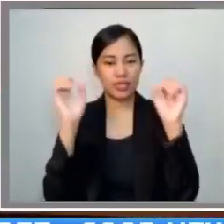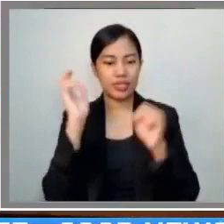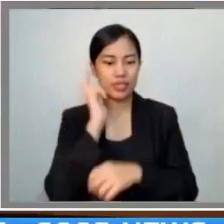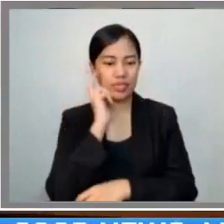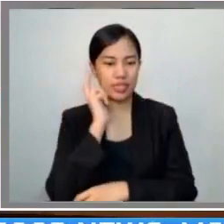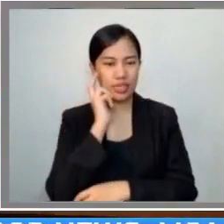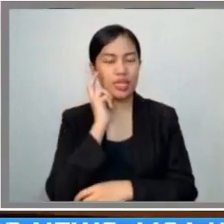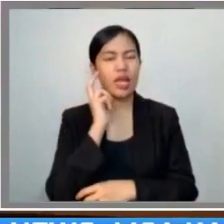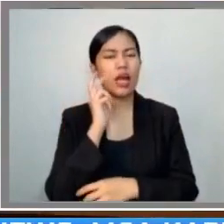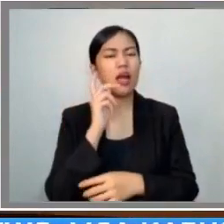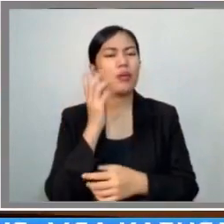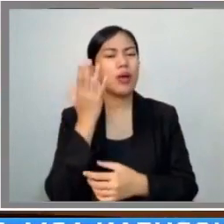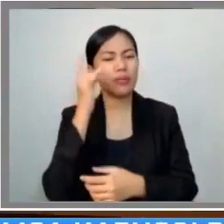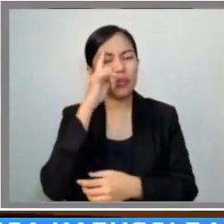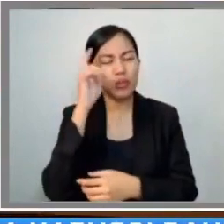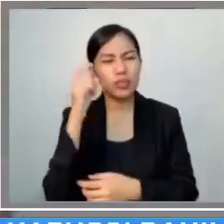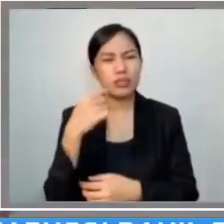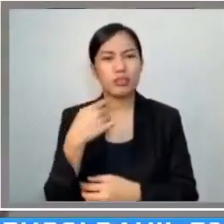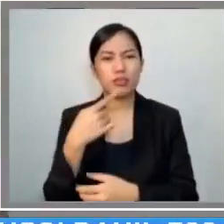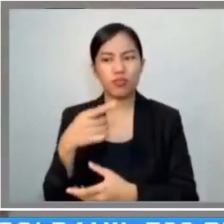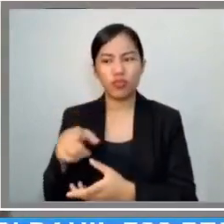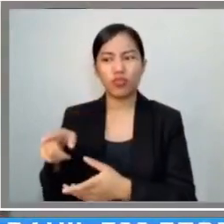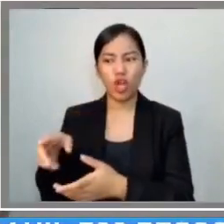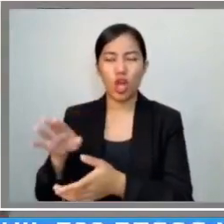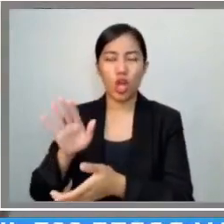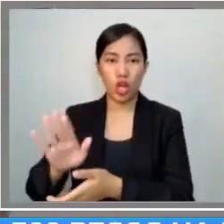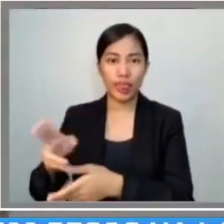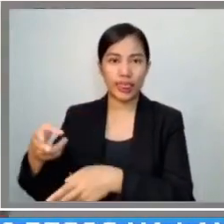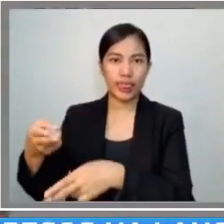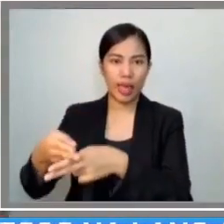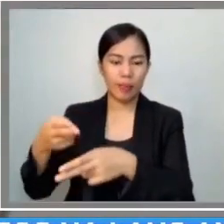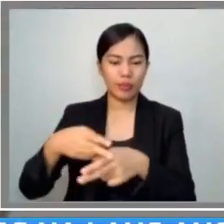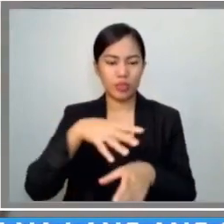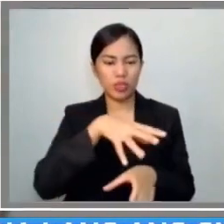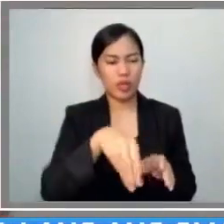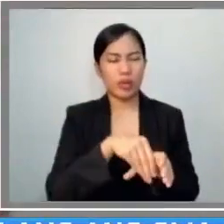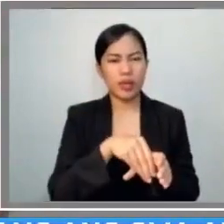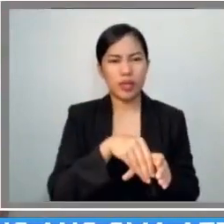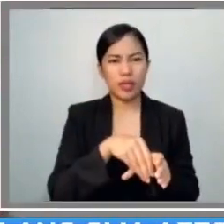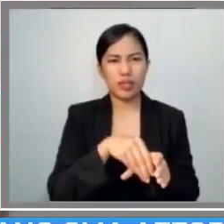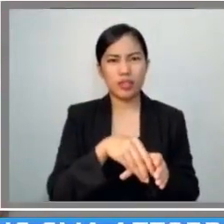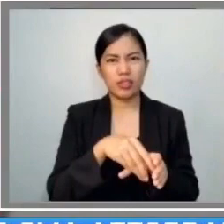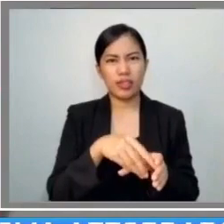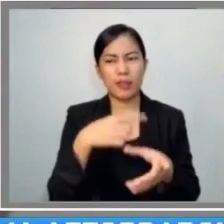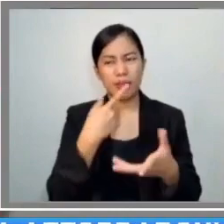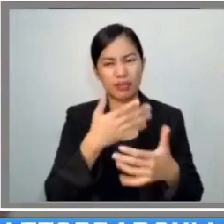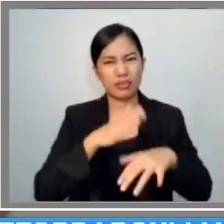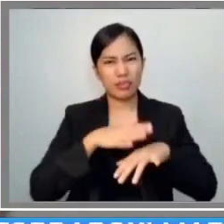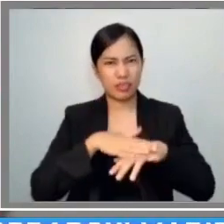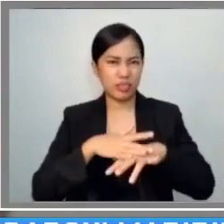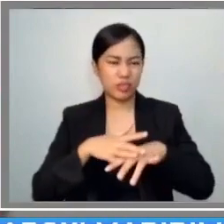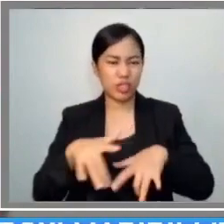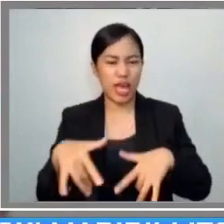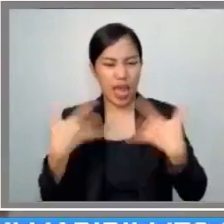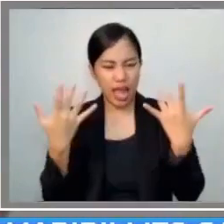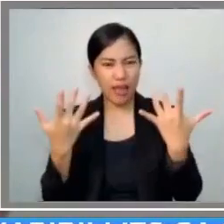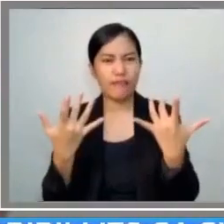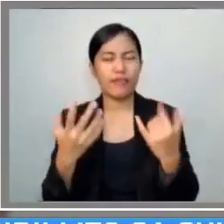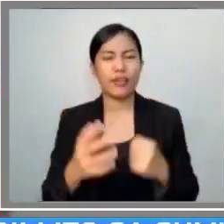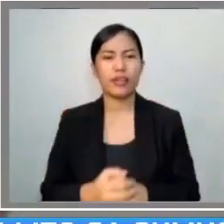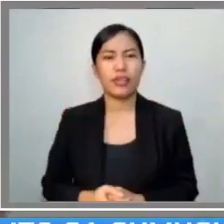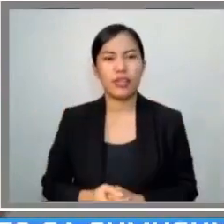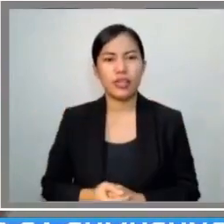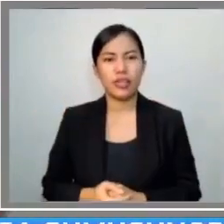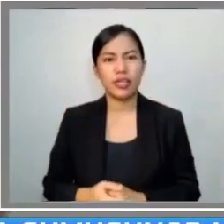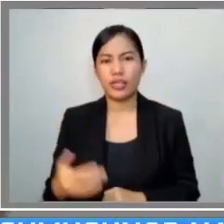funds ni Vice President Sara Duterte. Ayon kay Castro, pagbabanta yon sa kanyang buhay. Wala pang komento si Castro